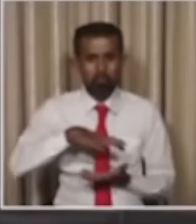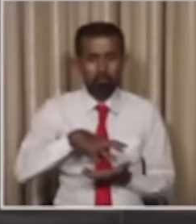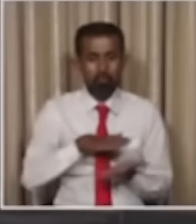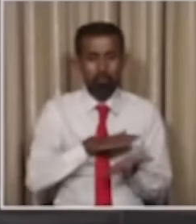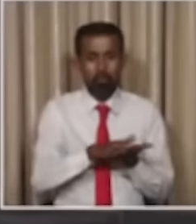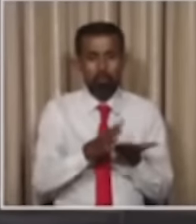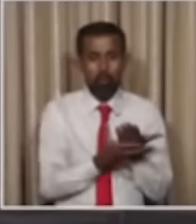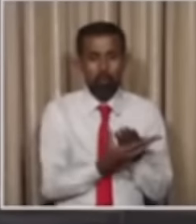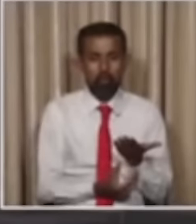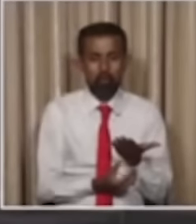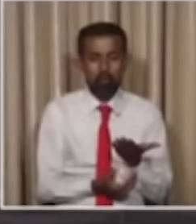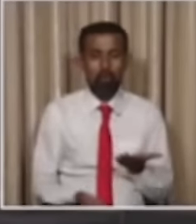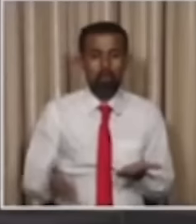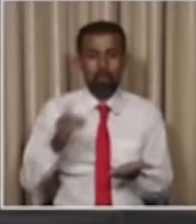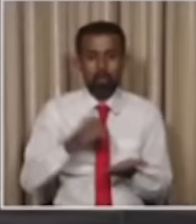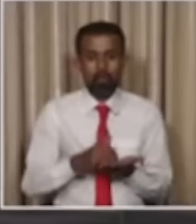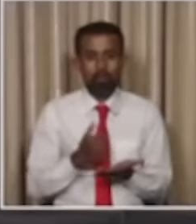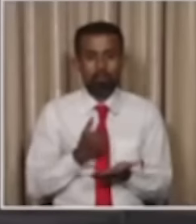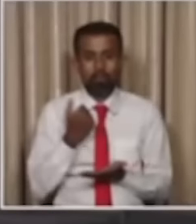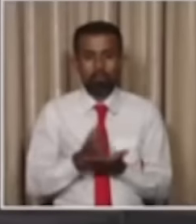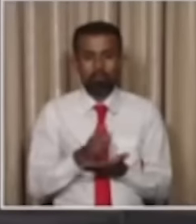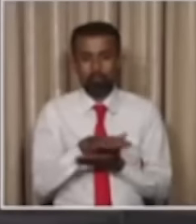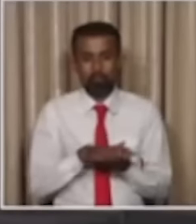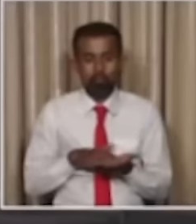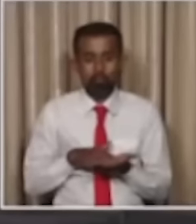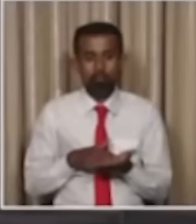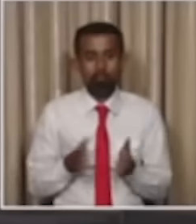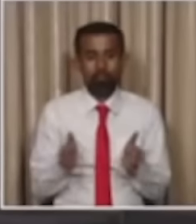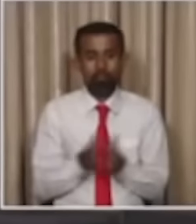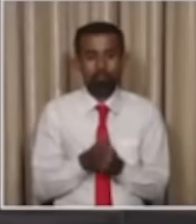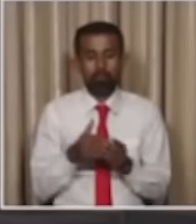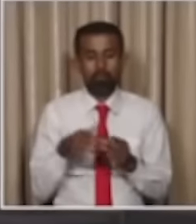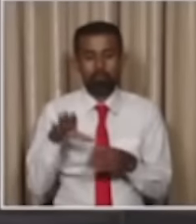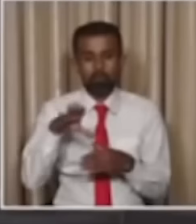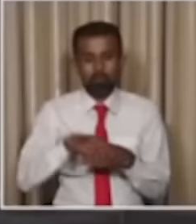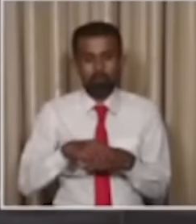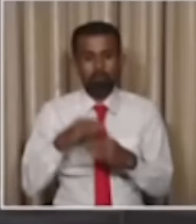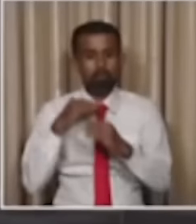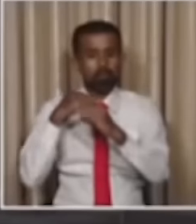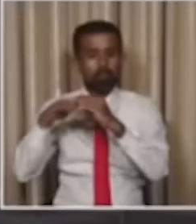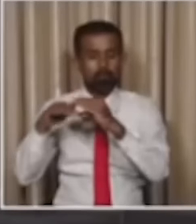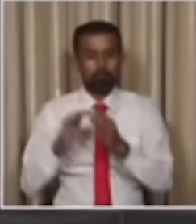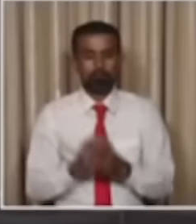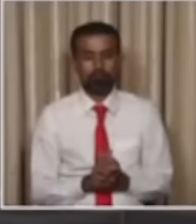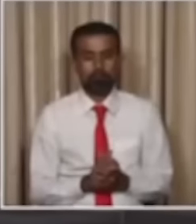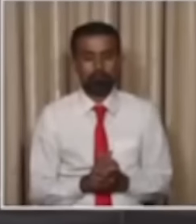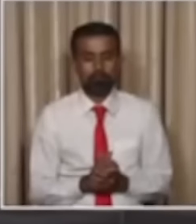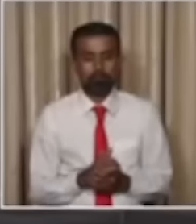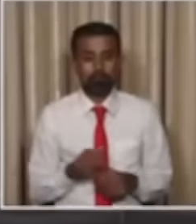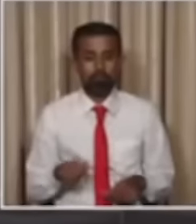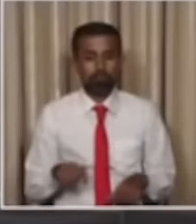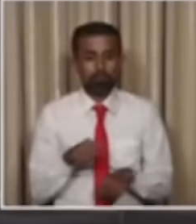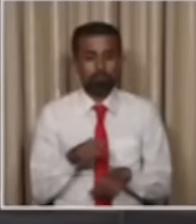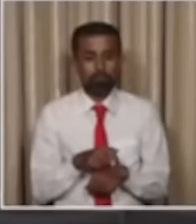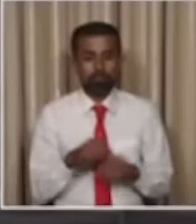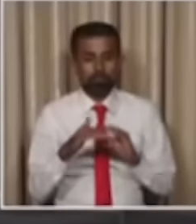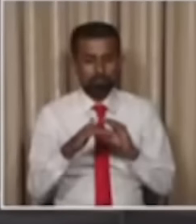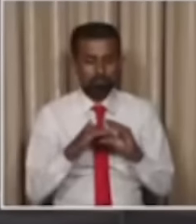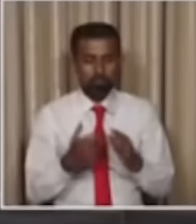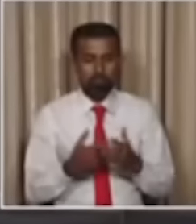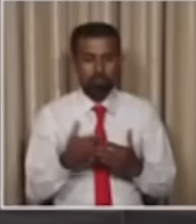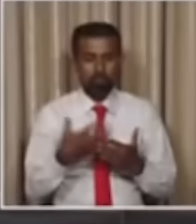අරගෙන නැවතත් ලිපියක් සමග ඒක බාර දුන්නා. බාර දීලා උන්වහන්සේලා දැන් මේවල තියෙන රිපෝට්